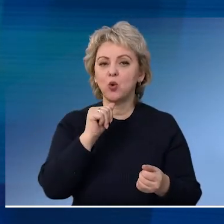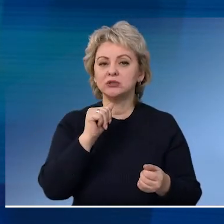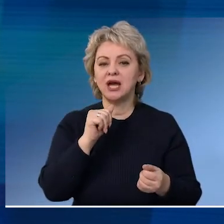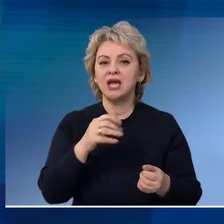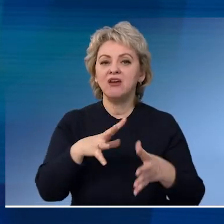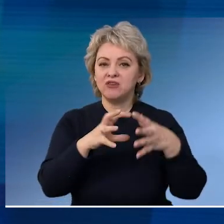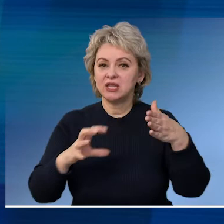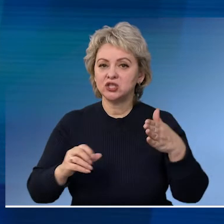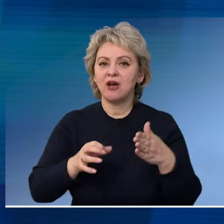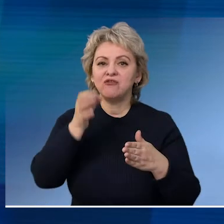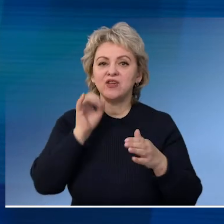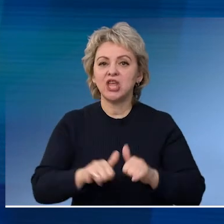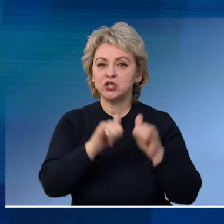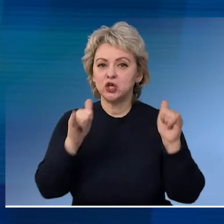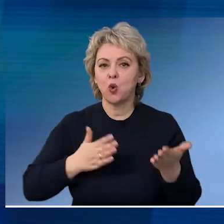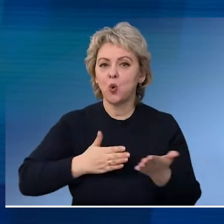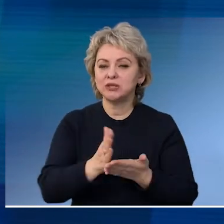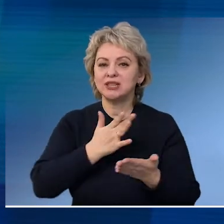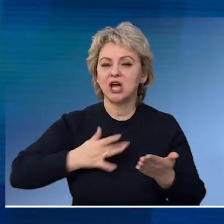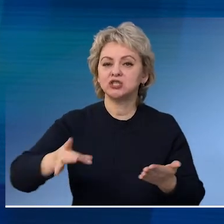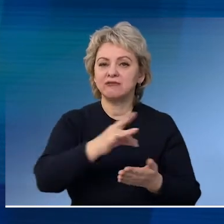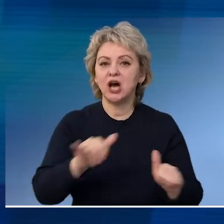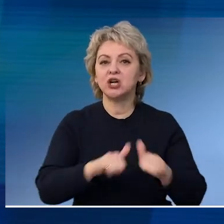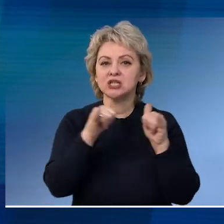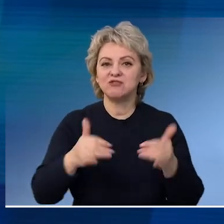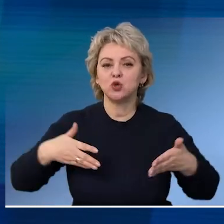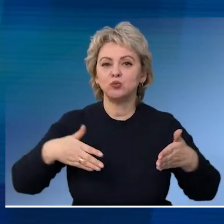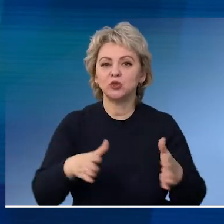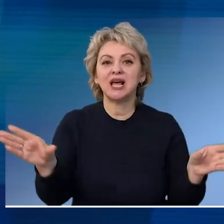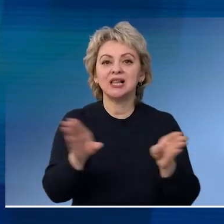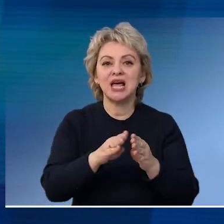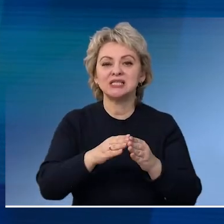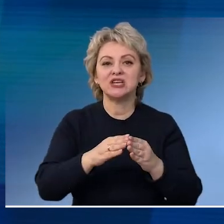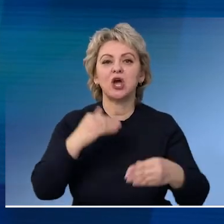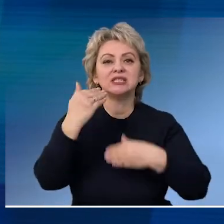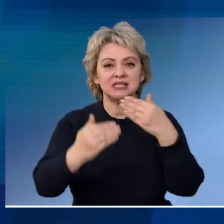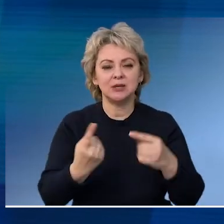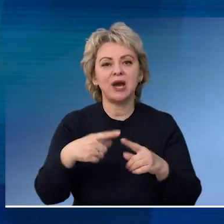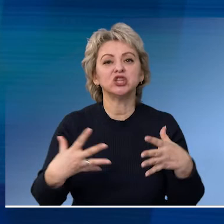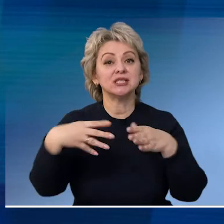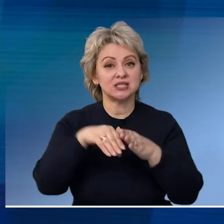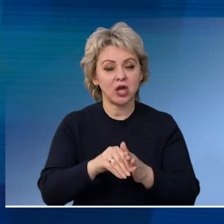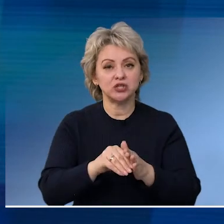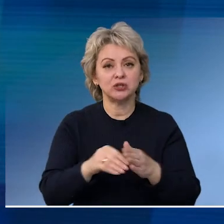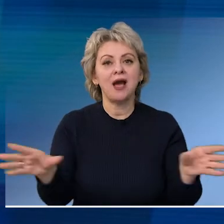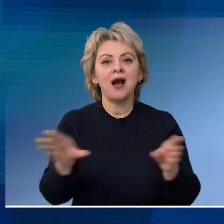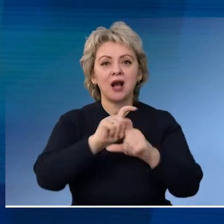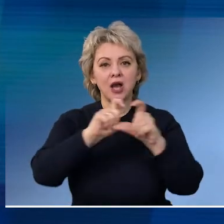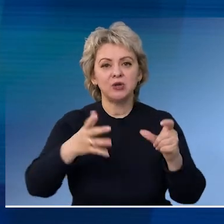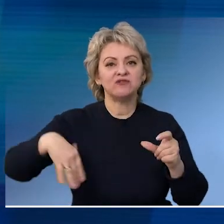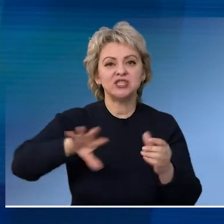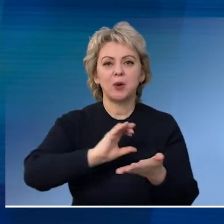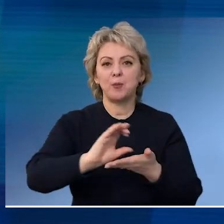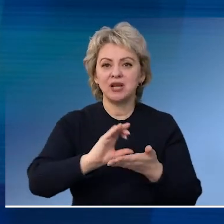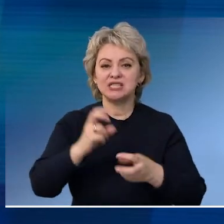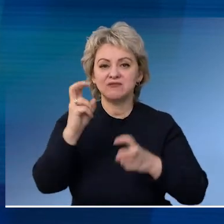года виноградарская винодельческая отрасль нашего региона развивается путем кластерного типа. Что это значит? Это значит кооперация